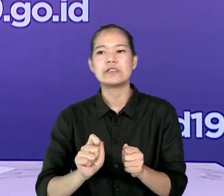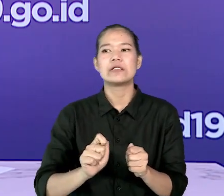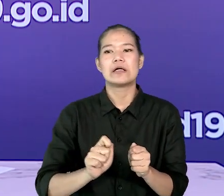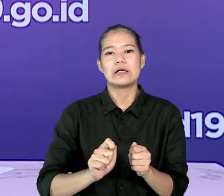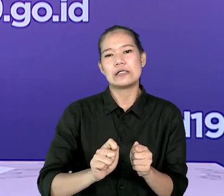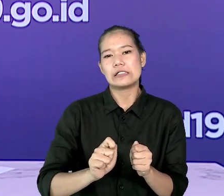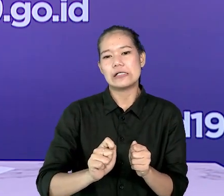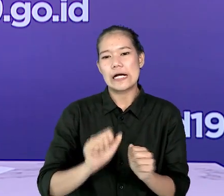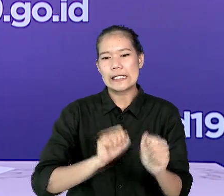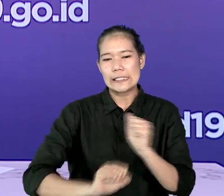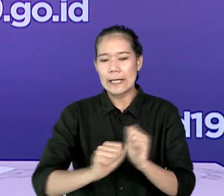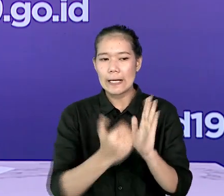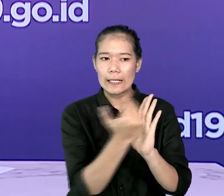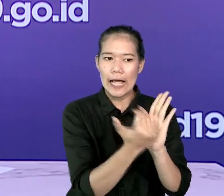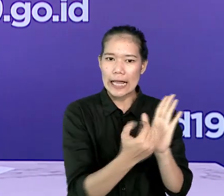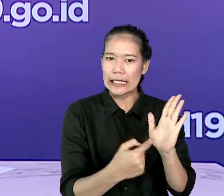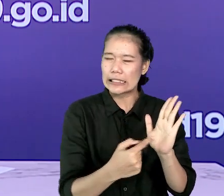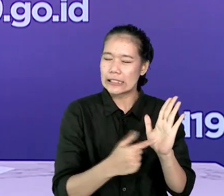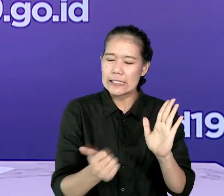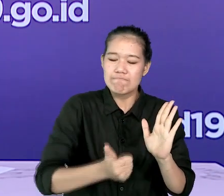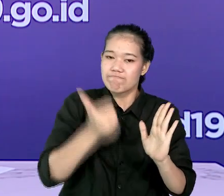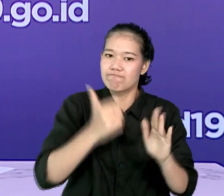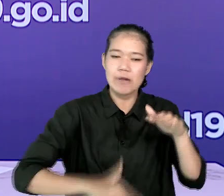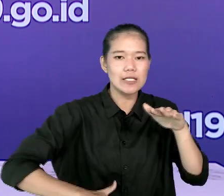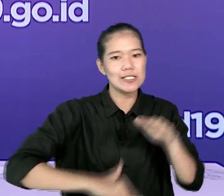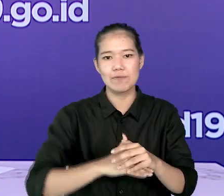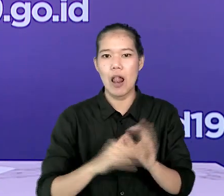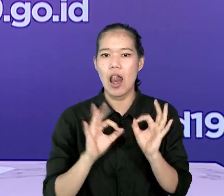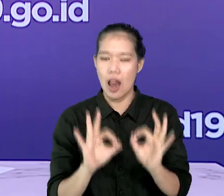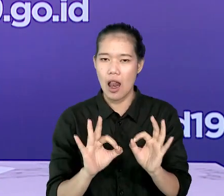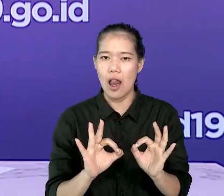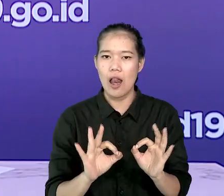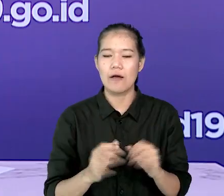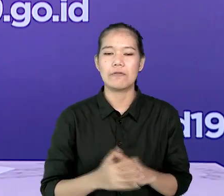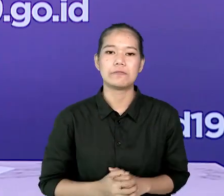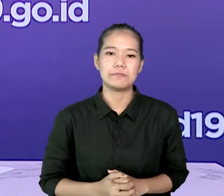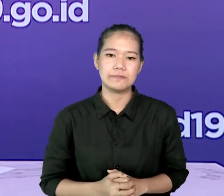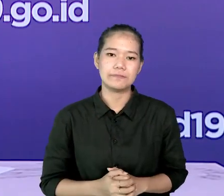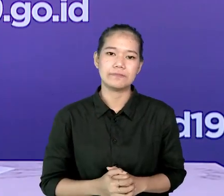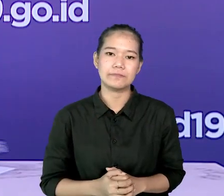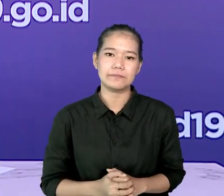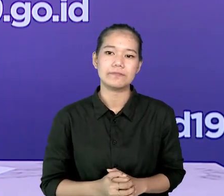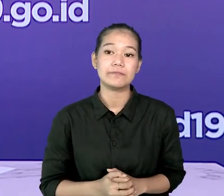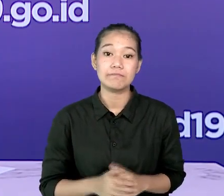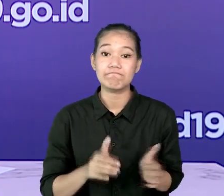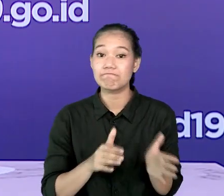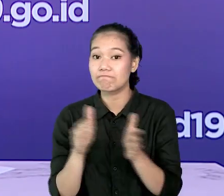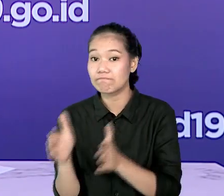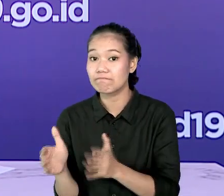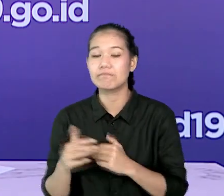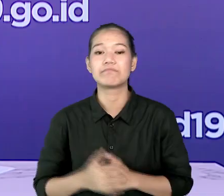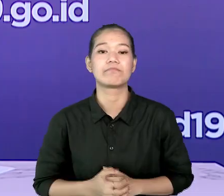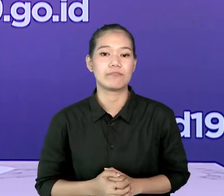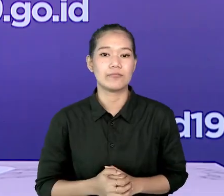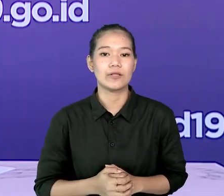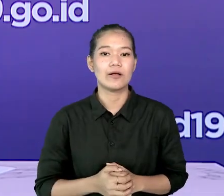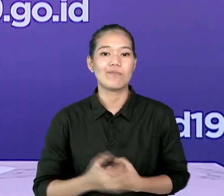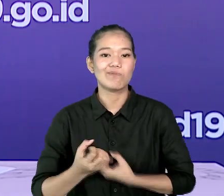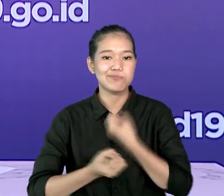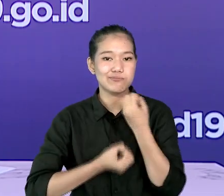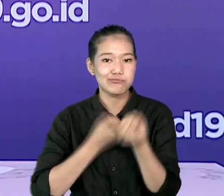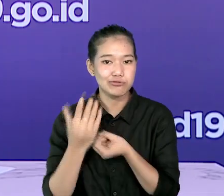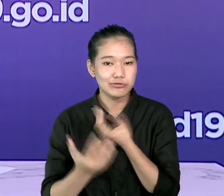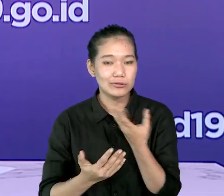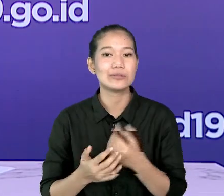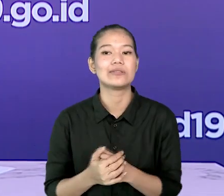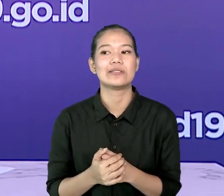pelaksanaan berbagai kebijakan pengendalian COVID-19 nasional yang ada. Selanjutnya, saya akan